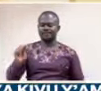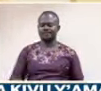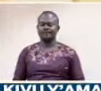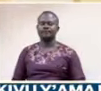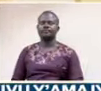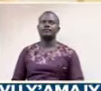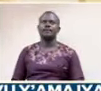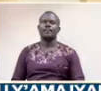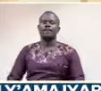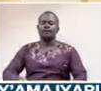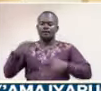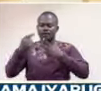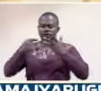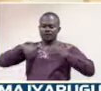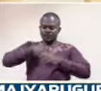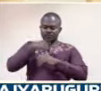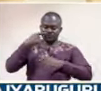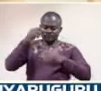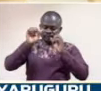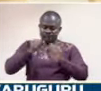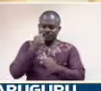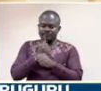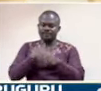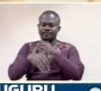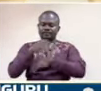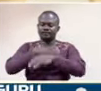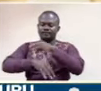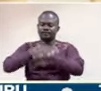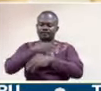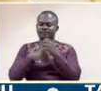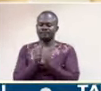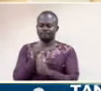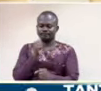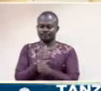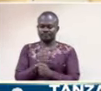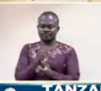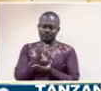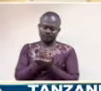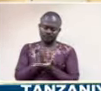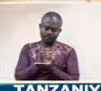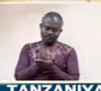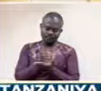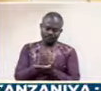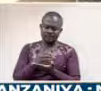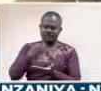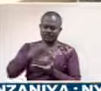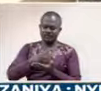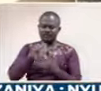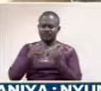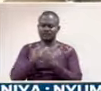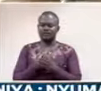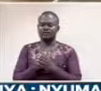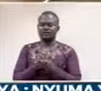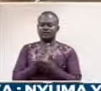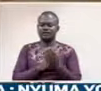gye mbona ni uko mu Rwanda twagira uruganda rukora aya macupa cyangwa se ambaraje. Hari bamwe